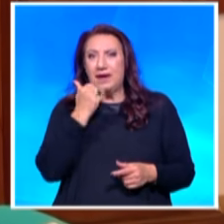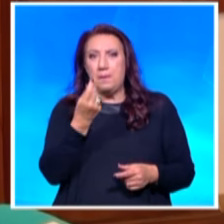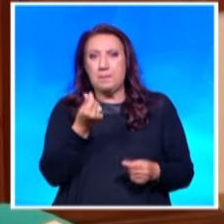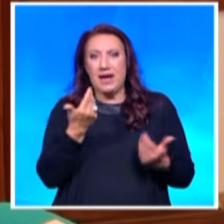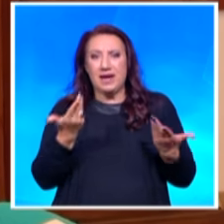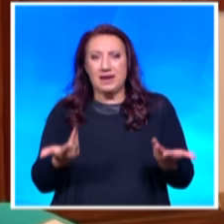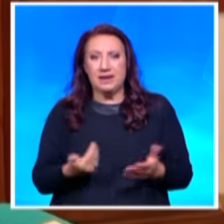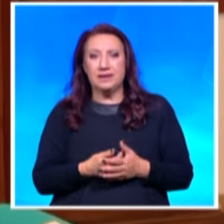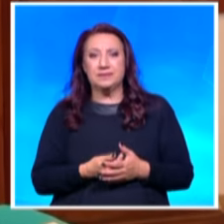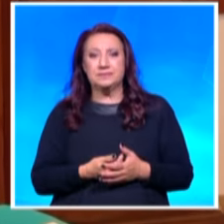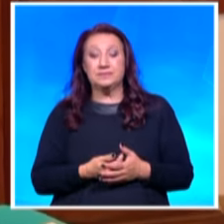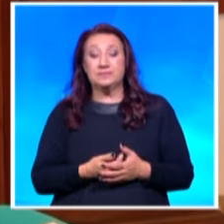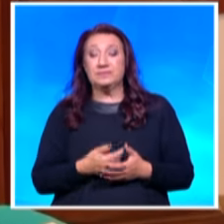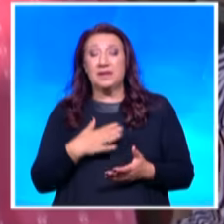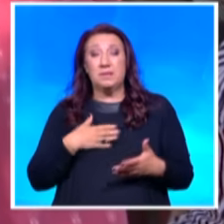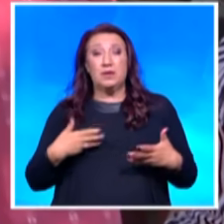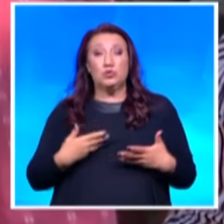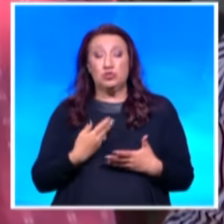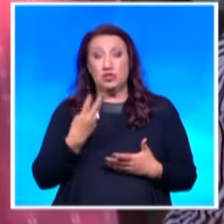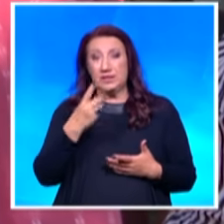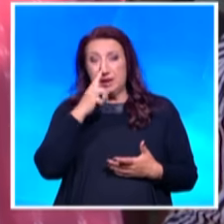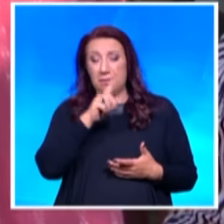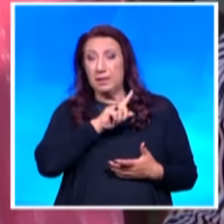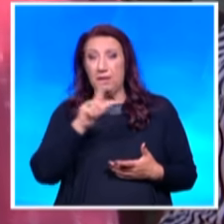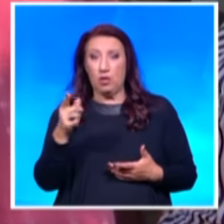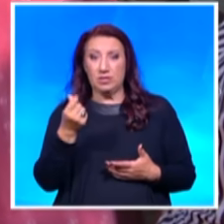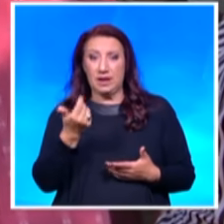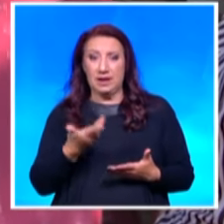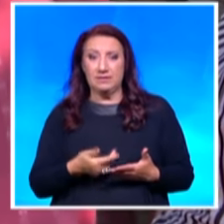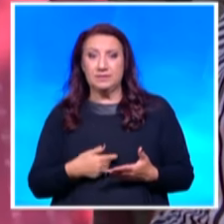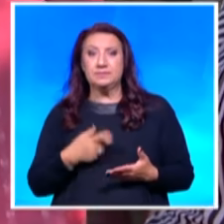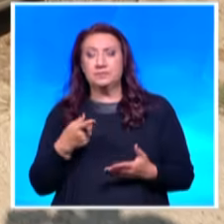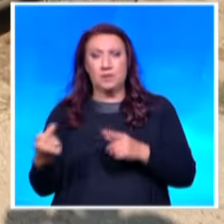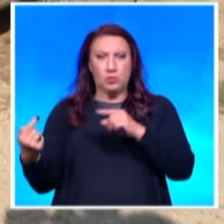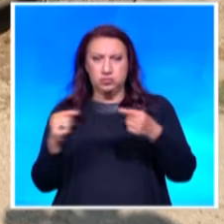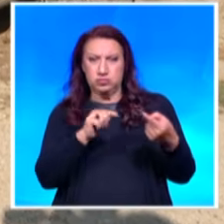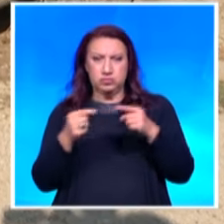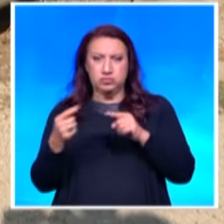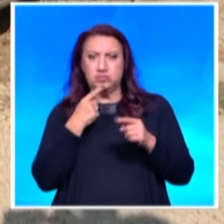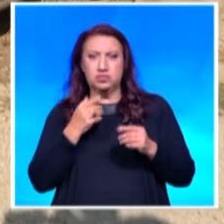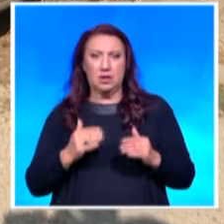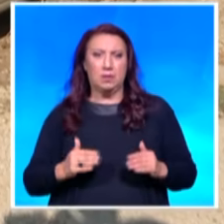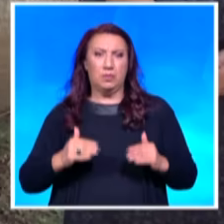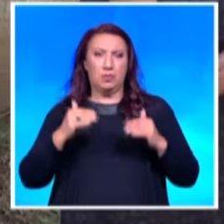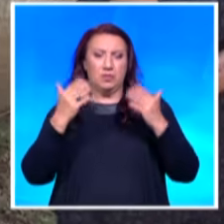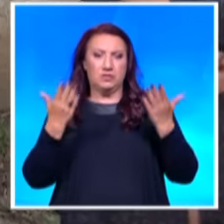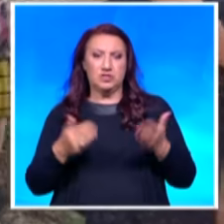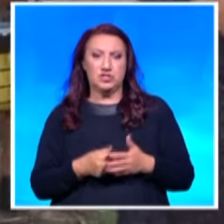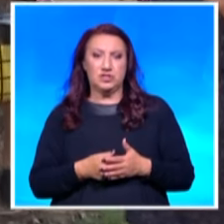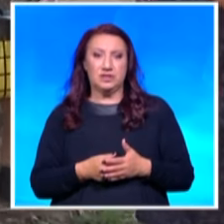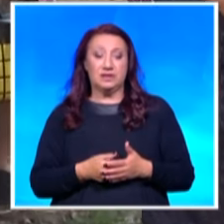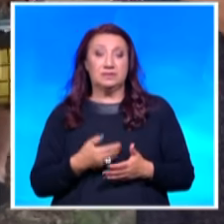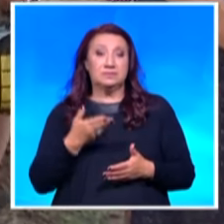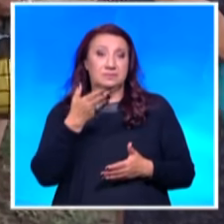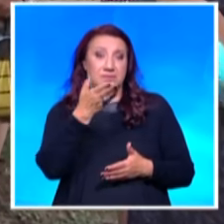по памет цитирам, около 3 милиона лева. Междувременно конфликтът за и против приюта ескалира. Теб не те интересуват